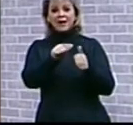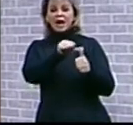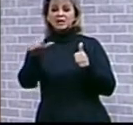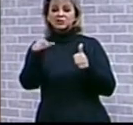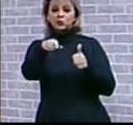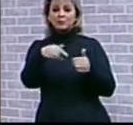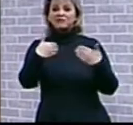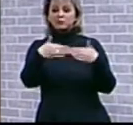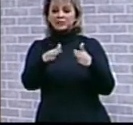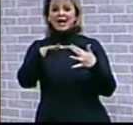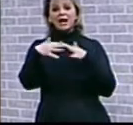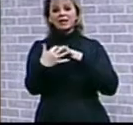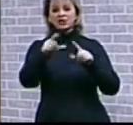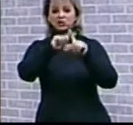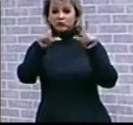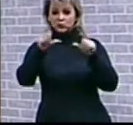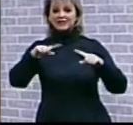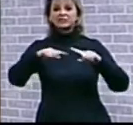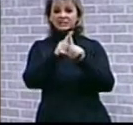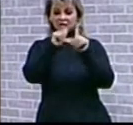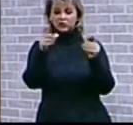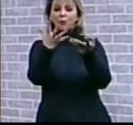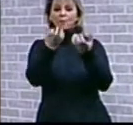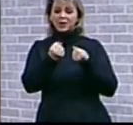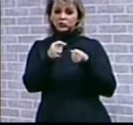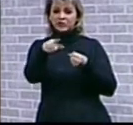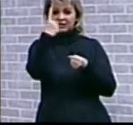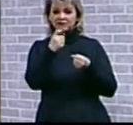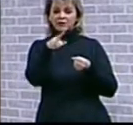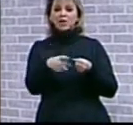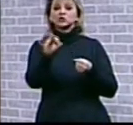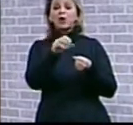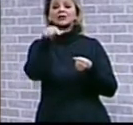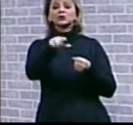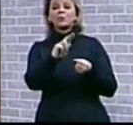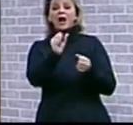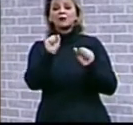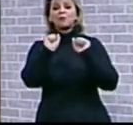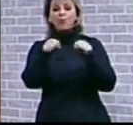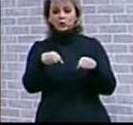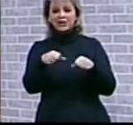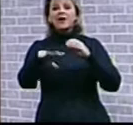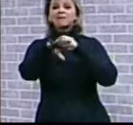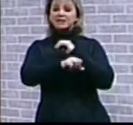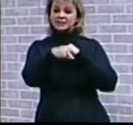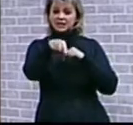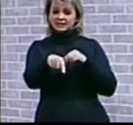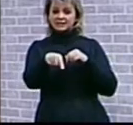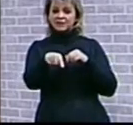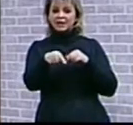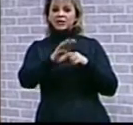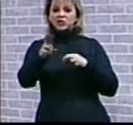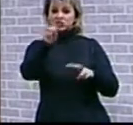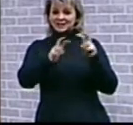особенно выпускники аграрных вузов, техникумов, получают информацию о том, как можно впоследствии